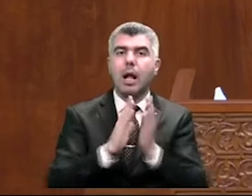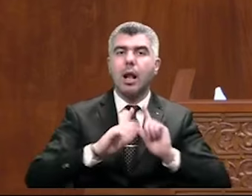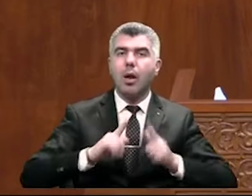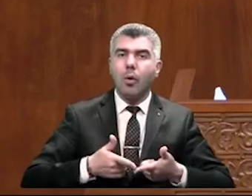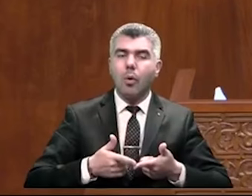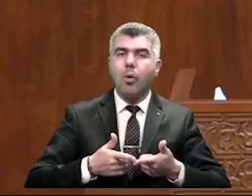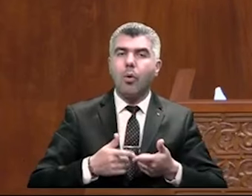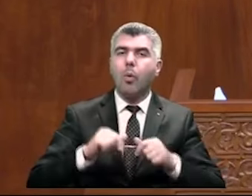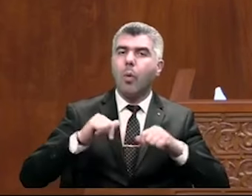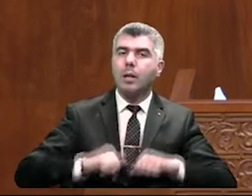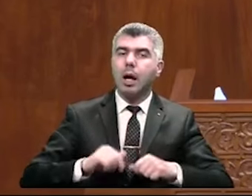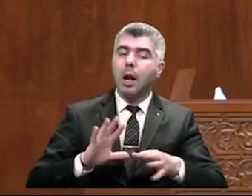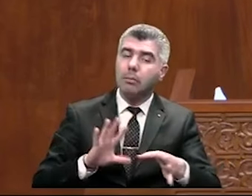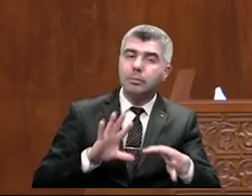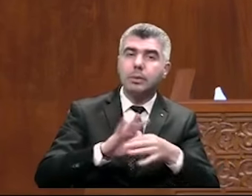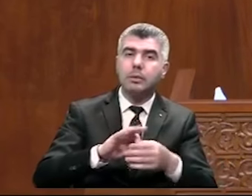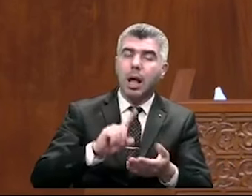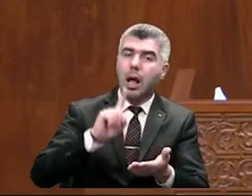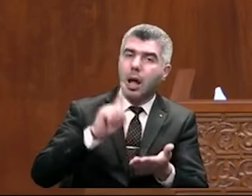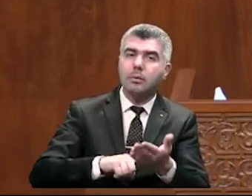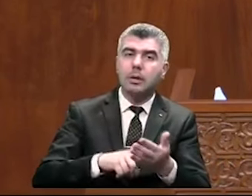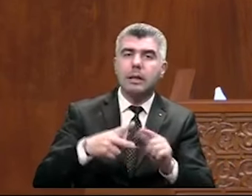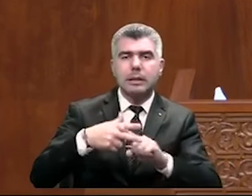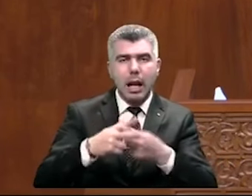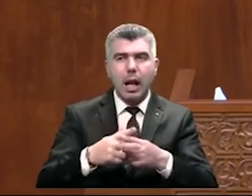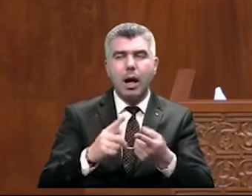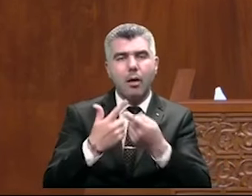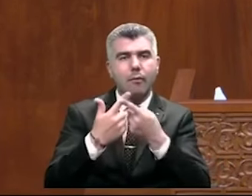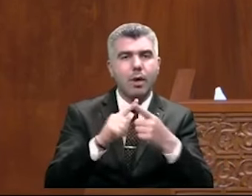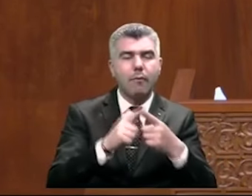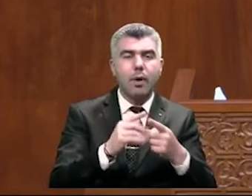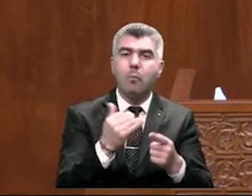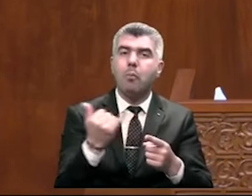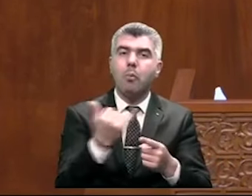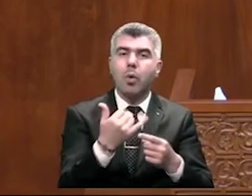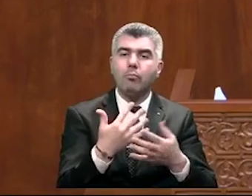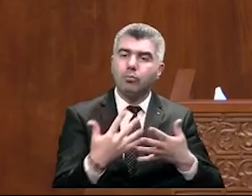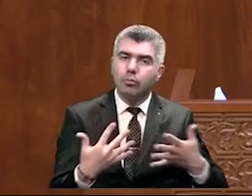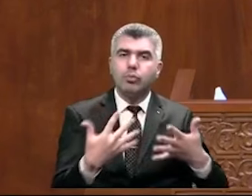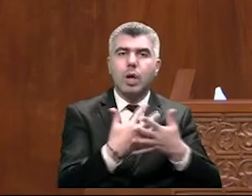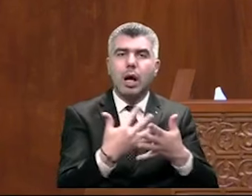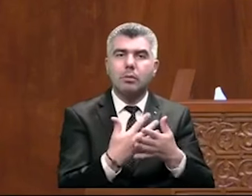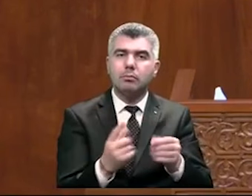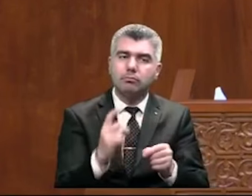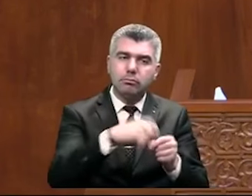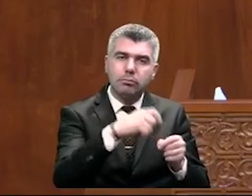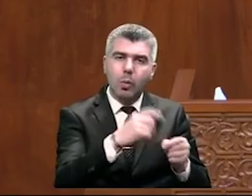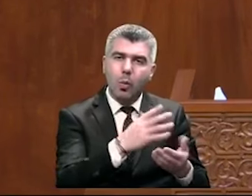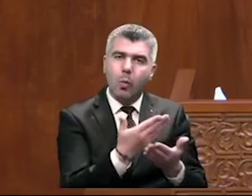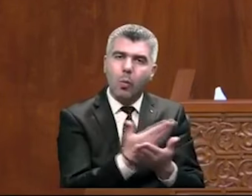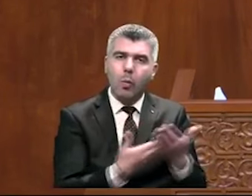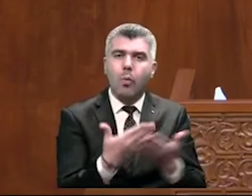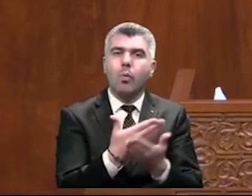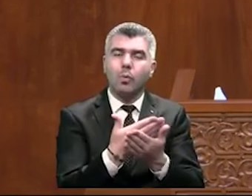الاخرى الماليه لكي وصناعه لكي يكون هنالك كذلك بعد مندمج في هذا التصور ويكون